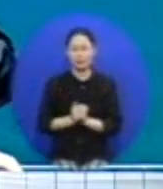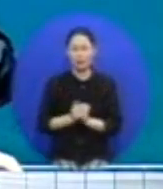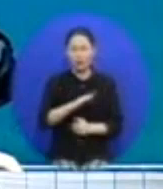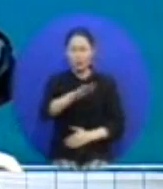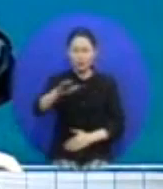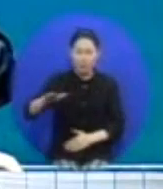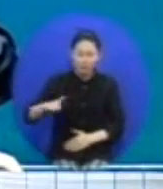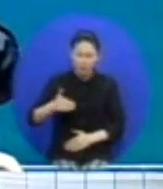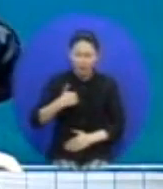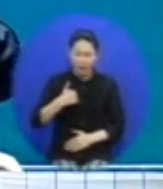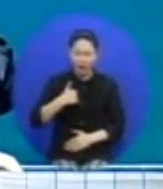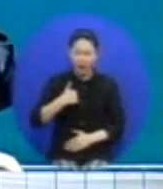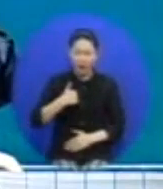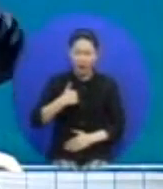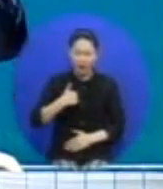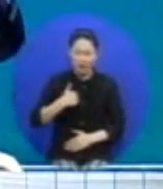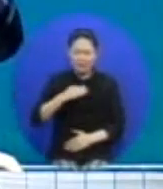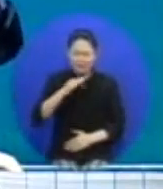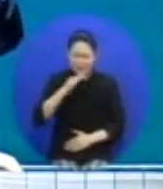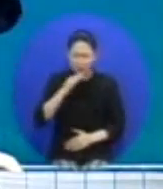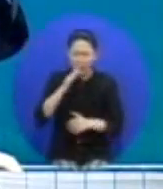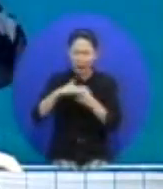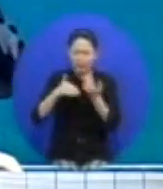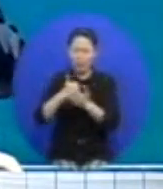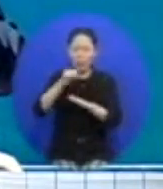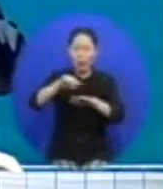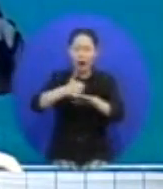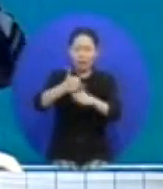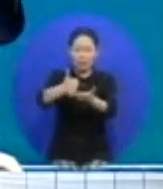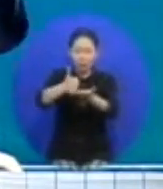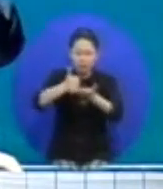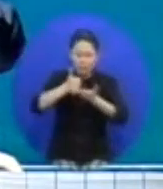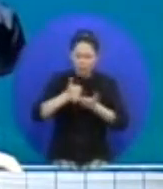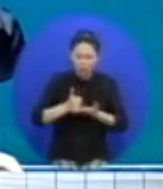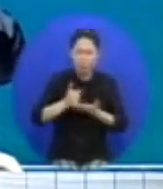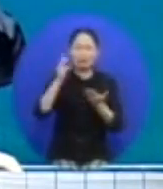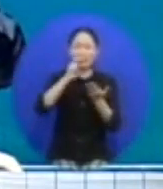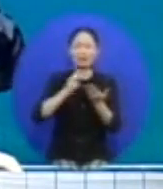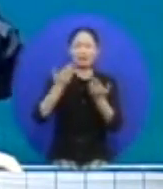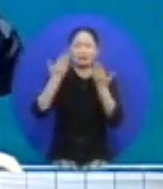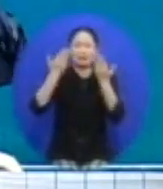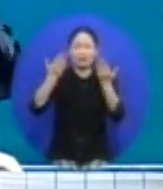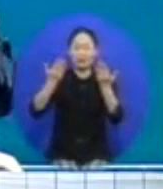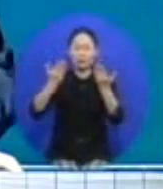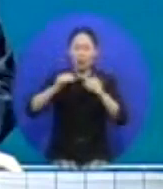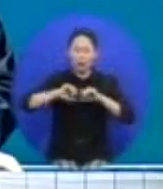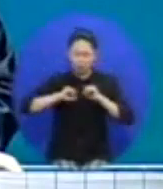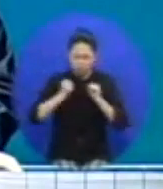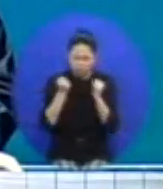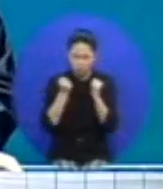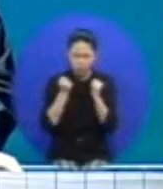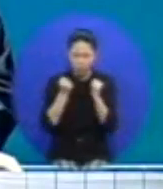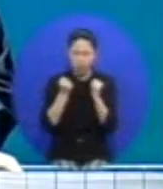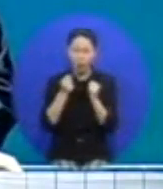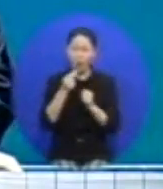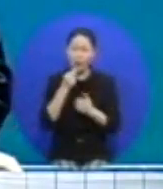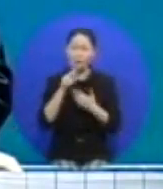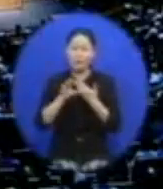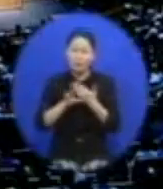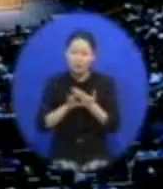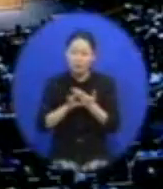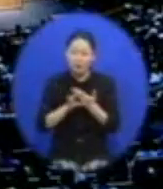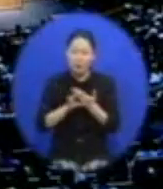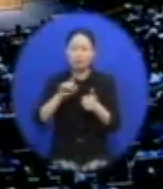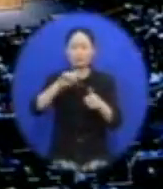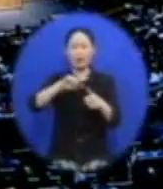내가 하나님을 진정으로 왕 으로 모셔 들이고 찬양하고 순종 하지 않는데 어떻게